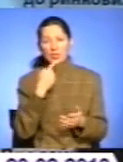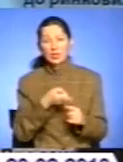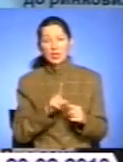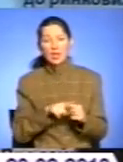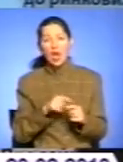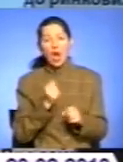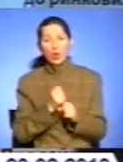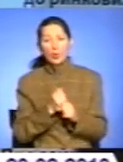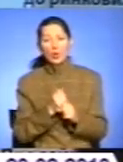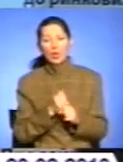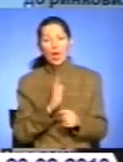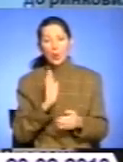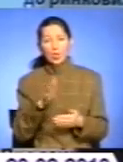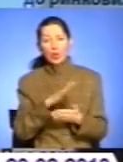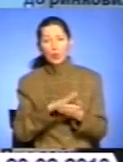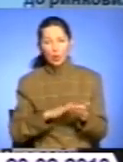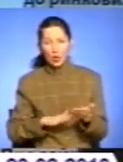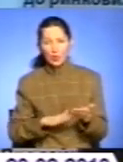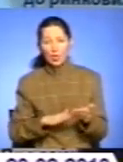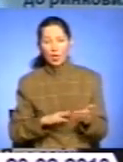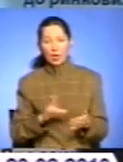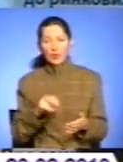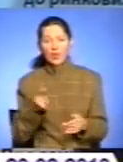робота, безперечно, що буде продовжена, як і робота над